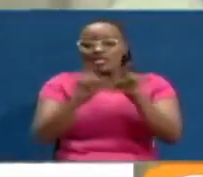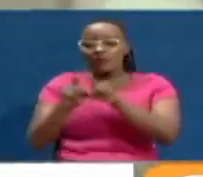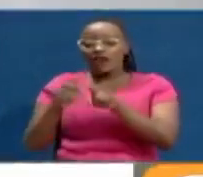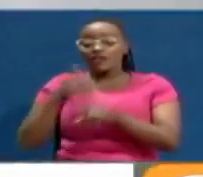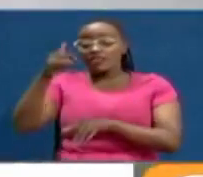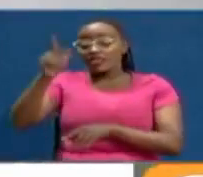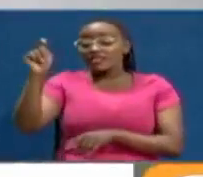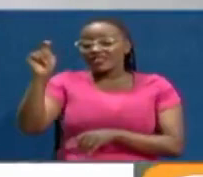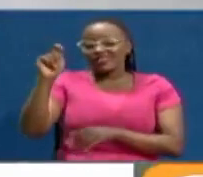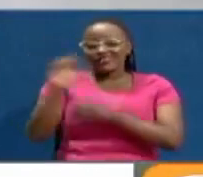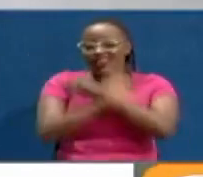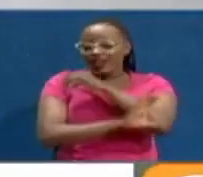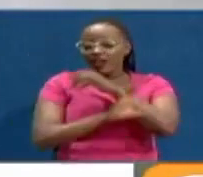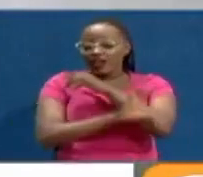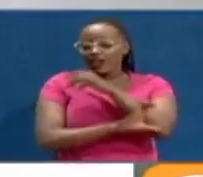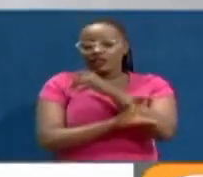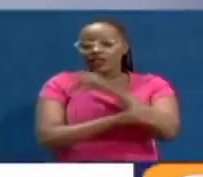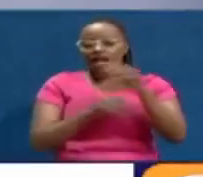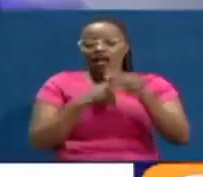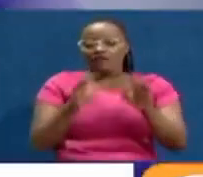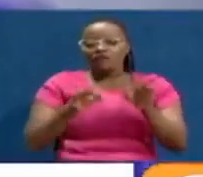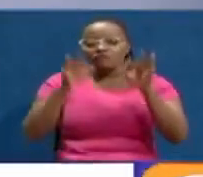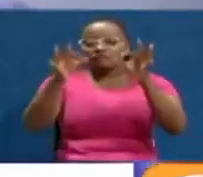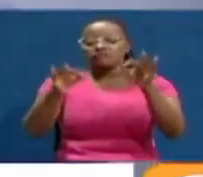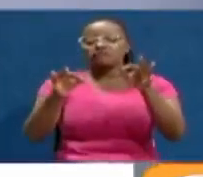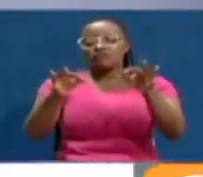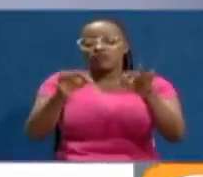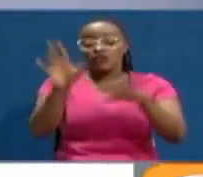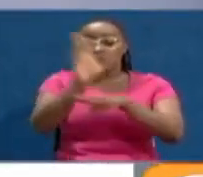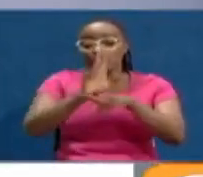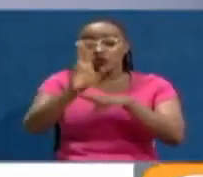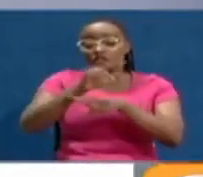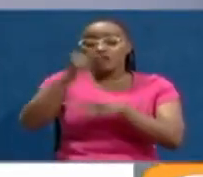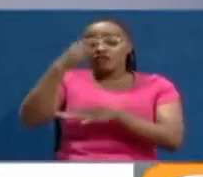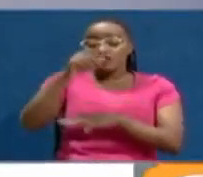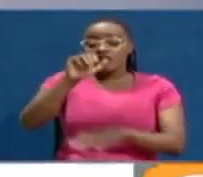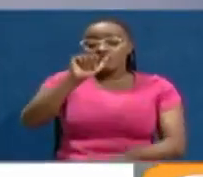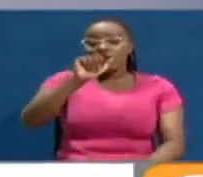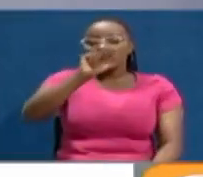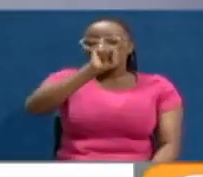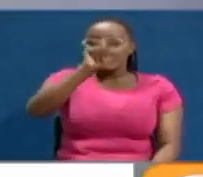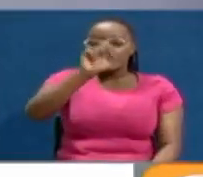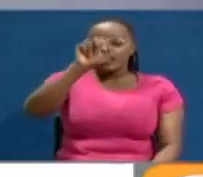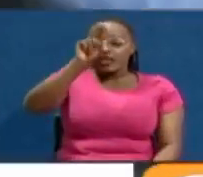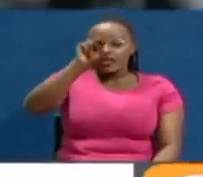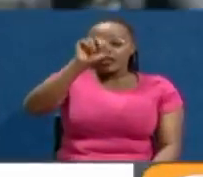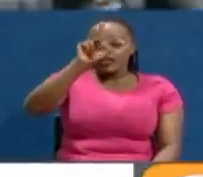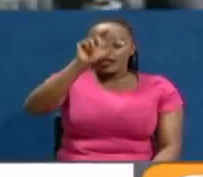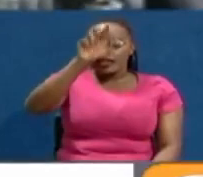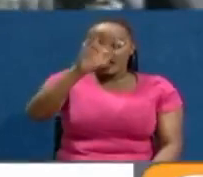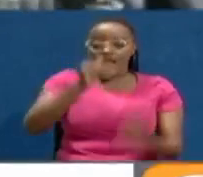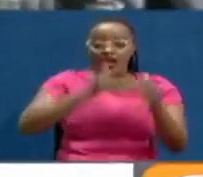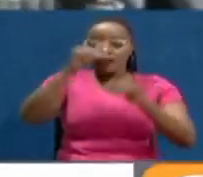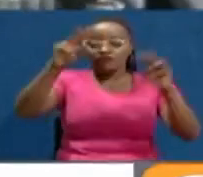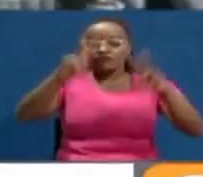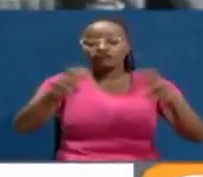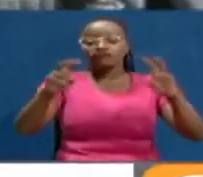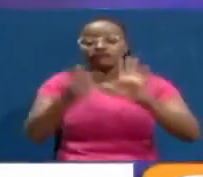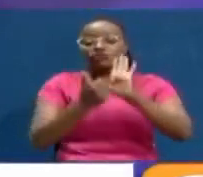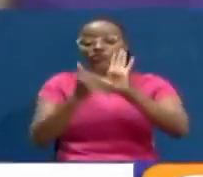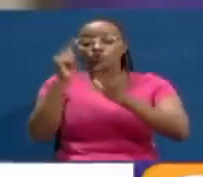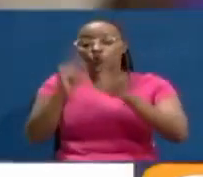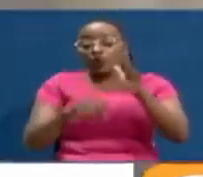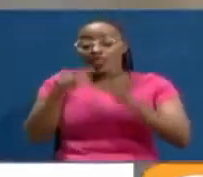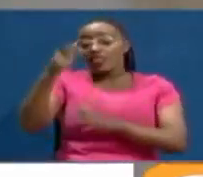ingawa nchi hiyo kwa sasa imesitisha kwa muda kutumia chanjo ya AstraZeneca baada ya utafiti kubaini